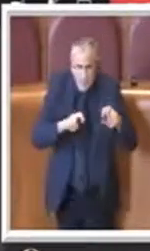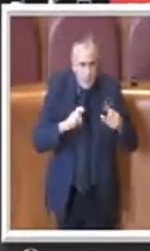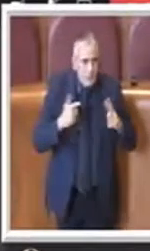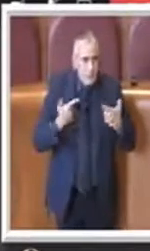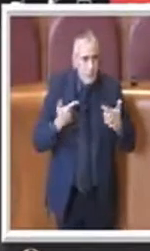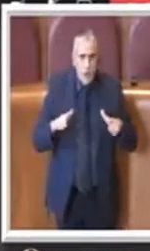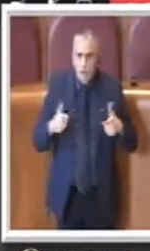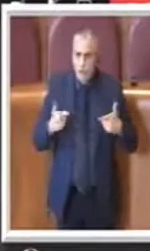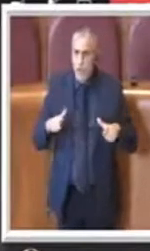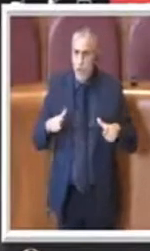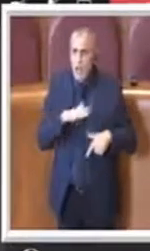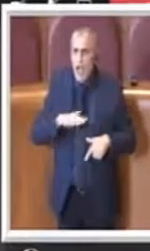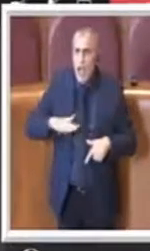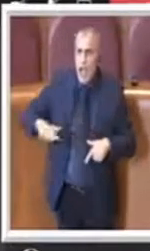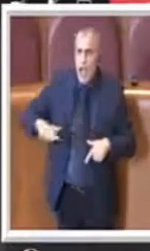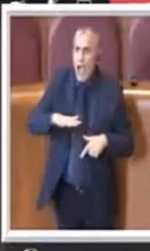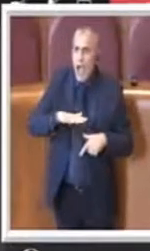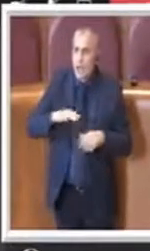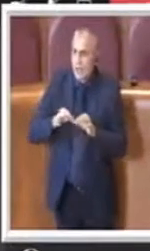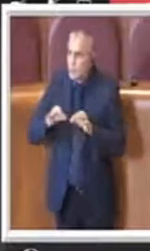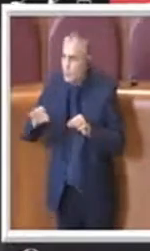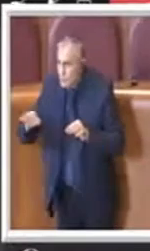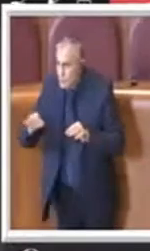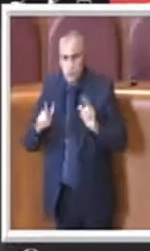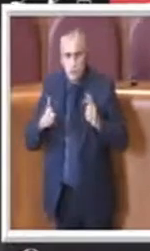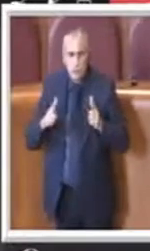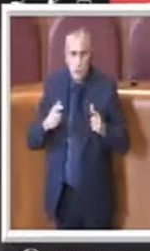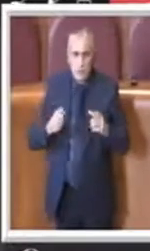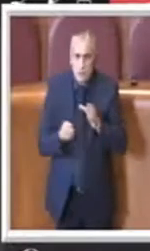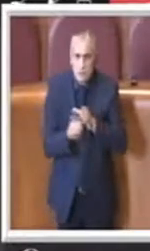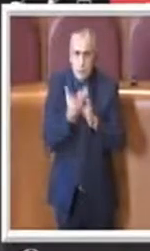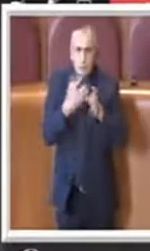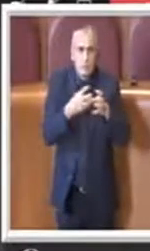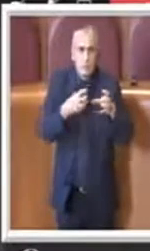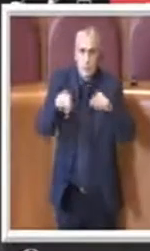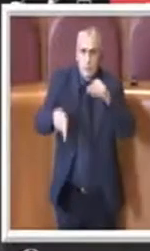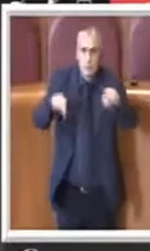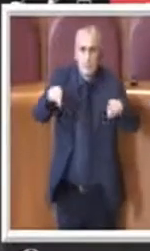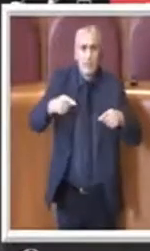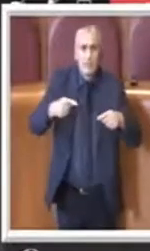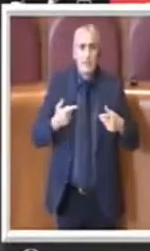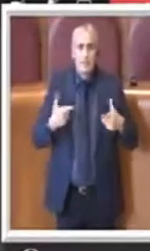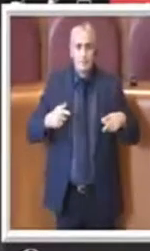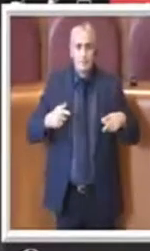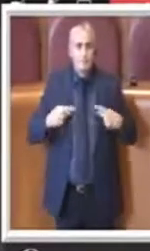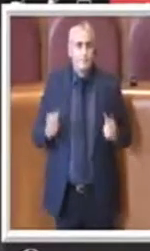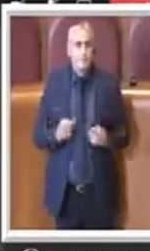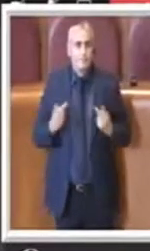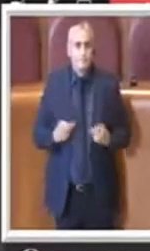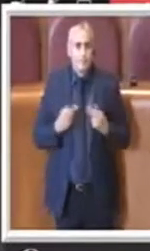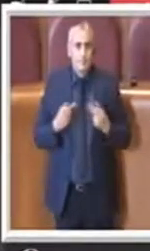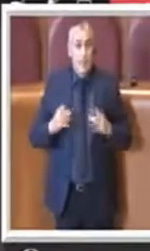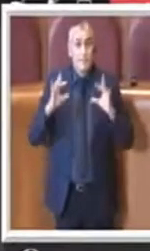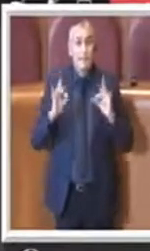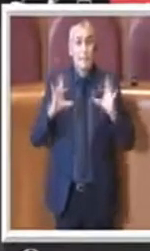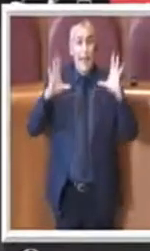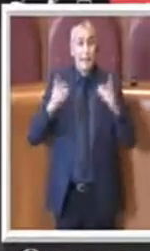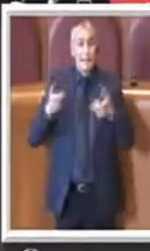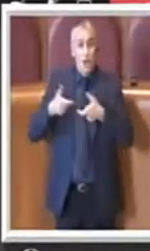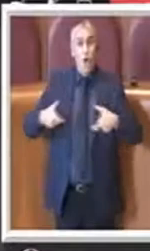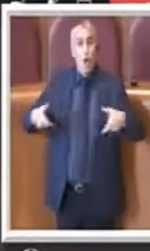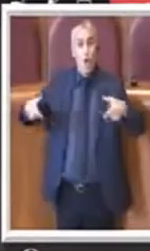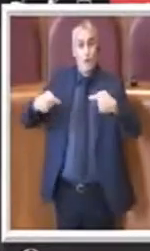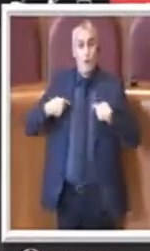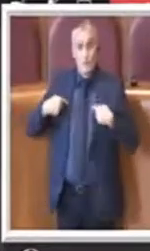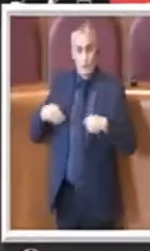queste possibilità di realizzare impianti per i problemi urbanistici che ci sono a roma stamattina c'è stato questo convegno e ho